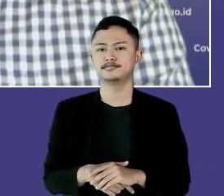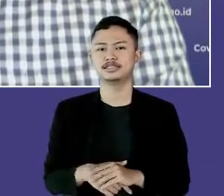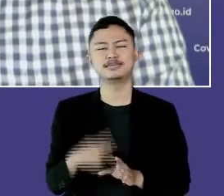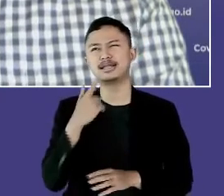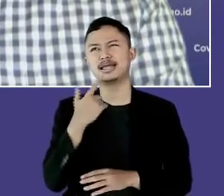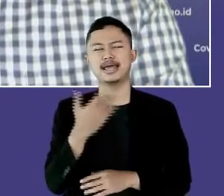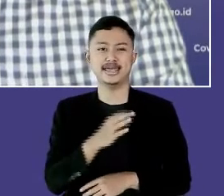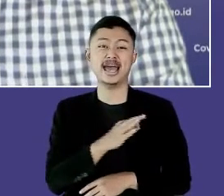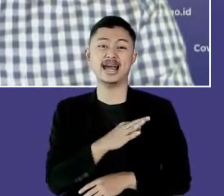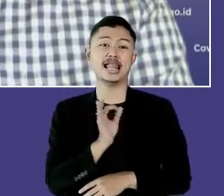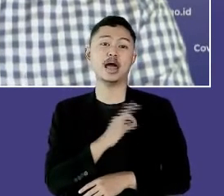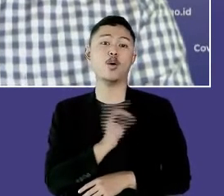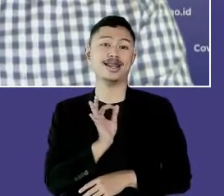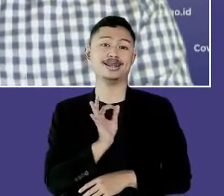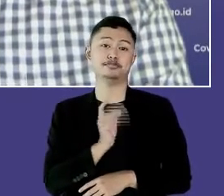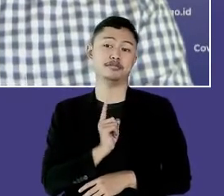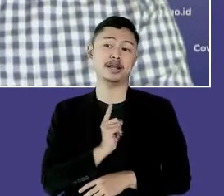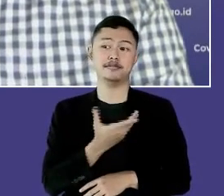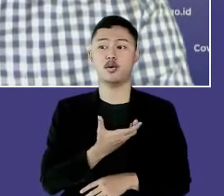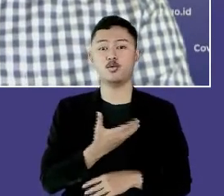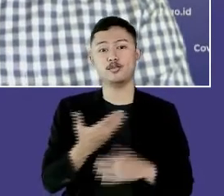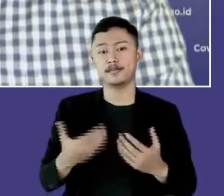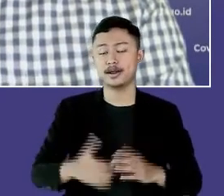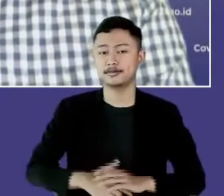volunteer gitu ya? Seperti apa, Pak Diki?